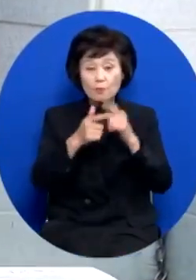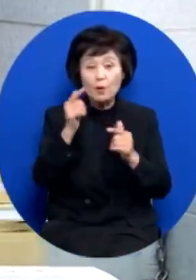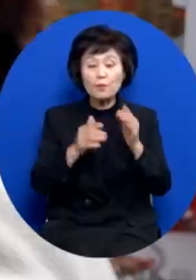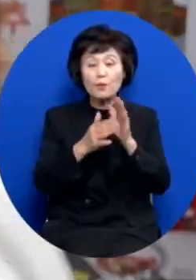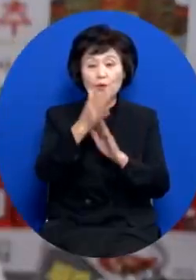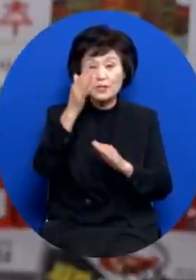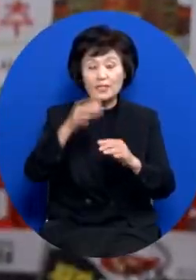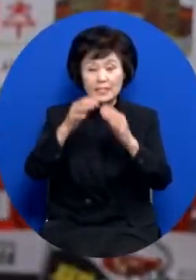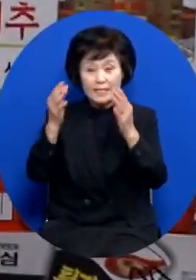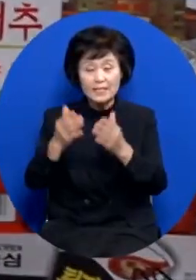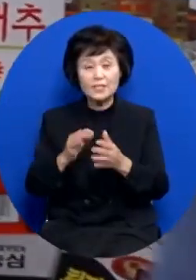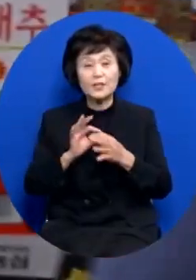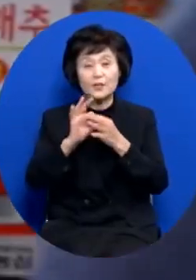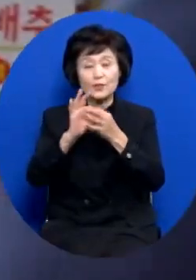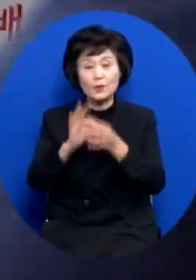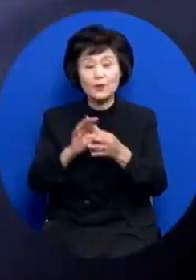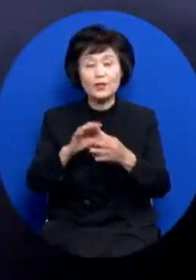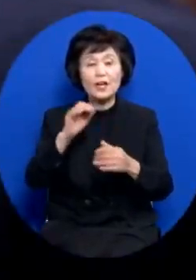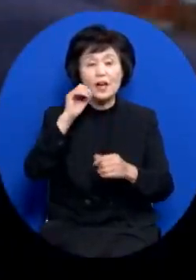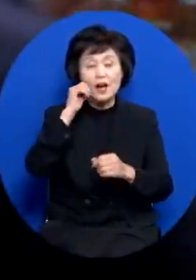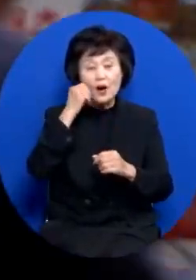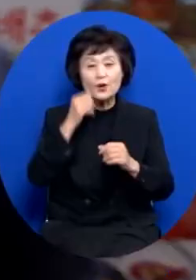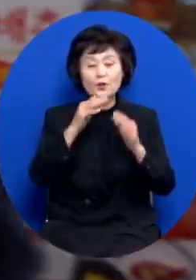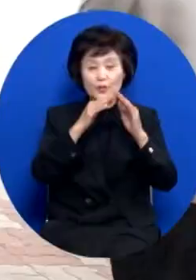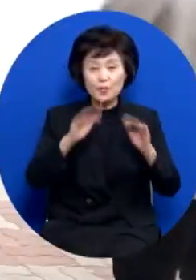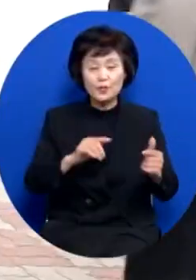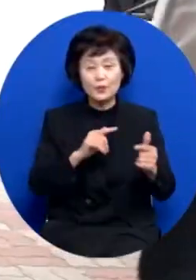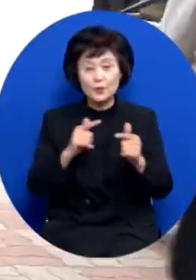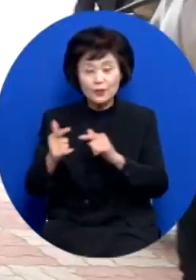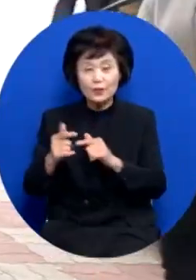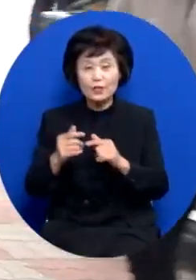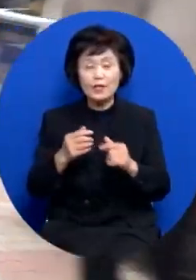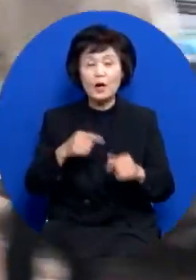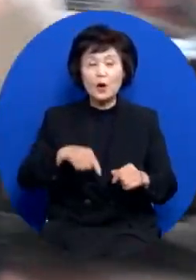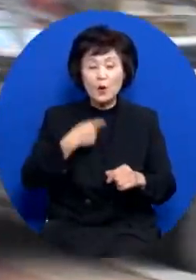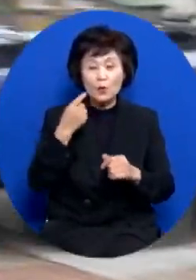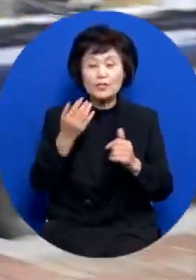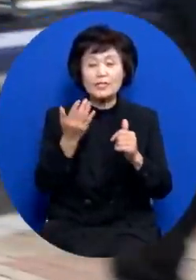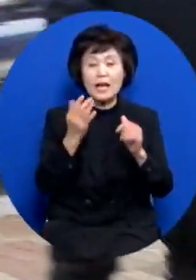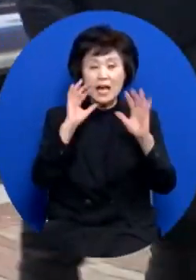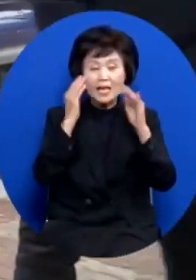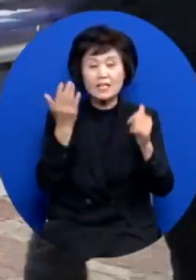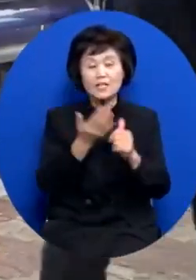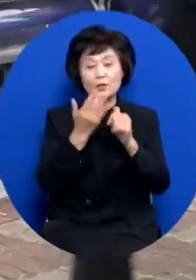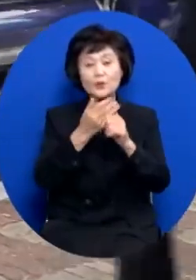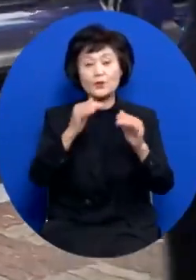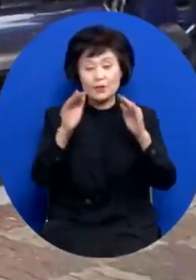드림스타트를 통해 관내 조선 과정과 다문화 가정 그리고 미혼모 가정 30곳의 전달될 예정입니다